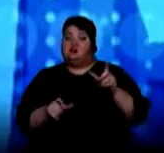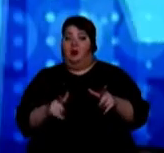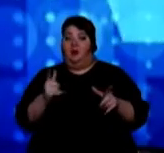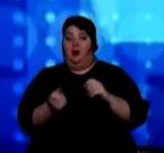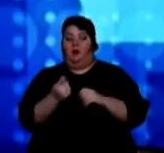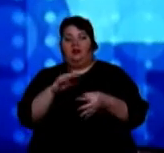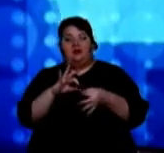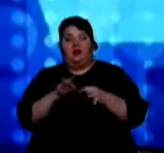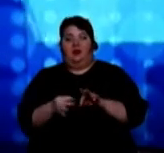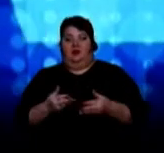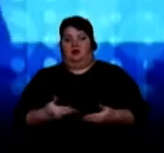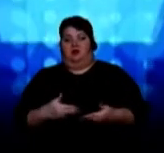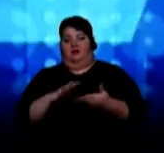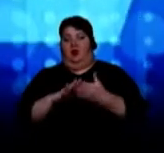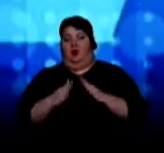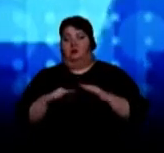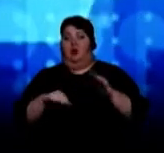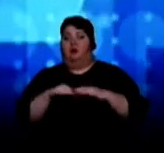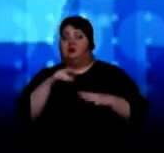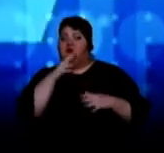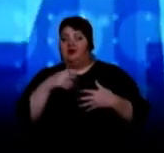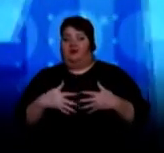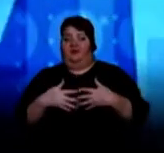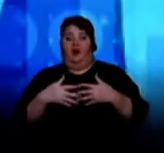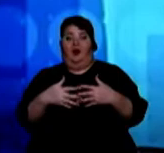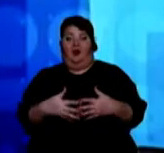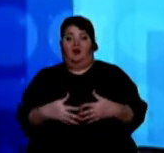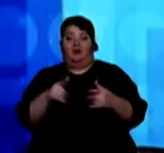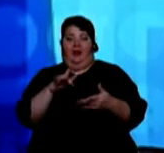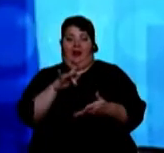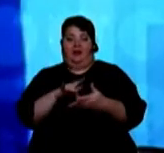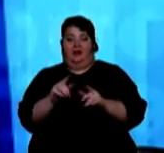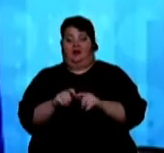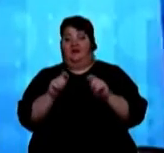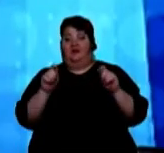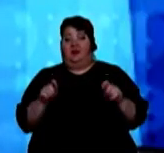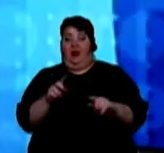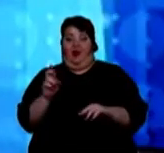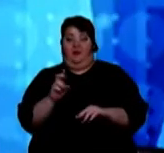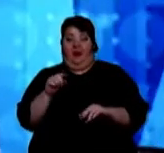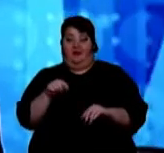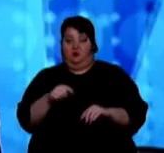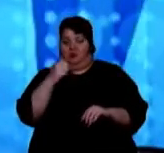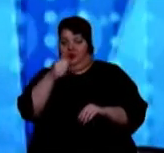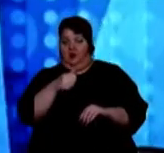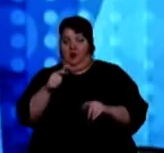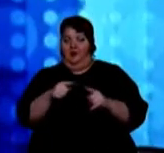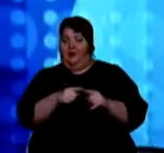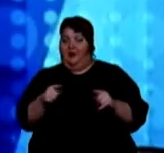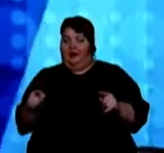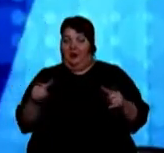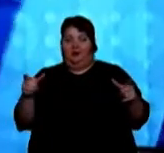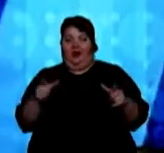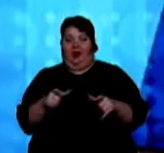життєвих обставинах під час вагітності. Лайф-центр відкрили у березні цього року. Але в період посиленого карантину